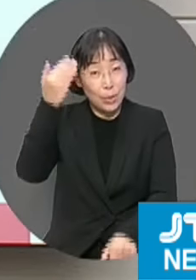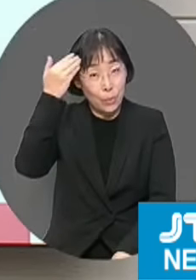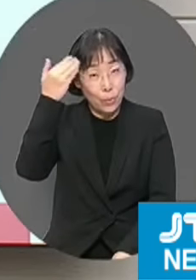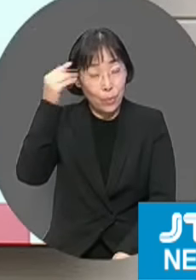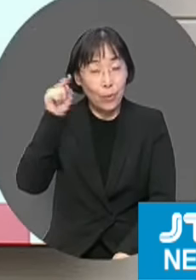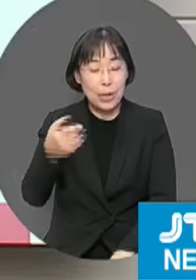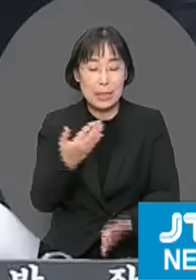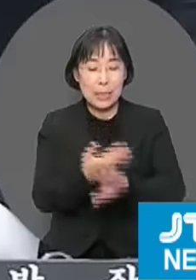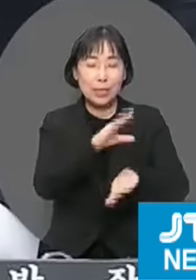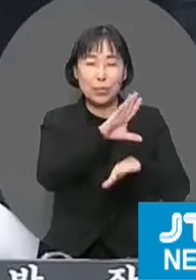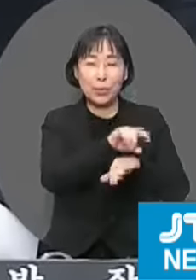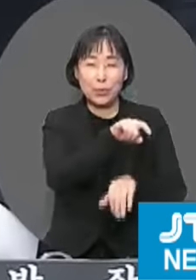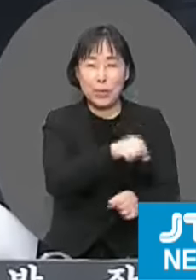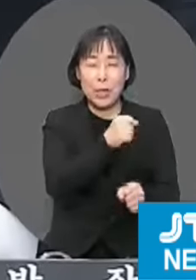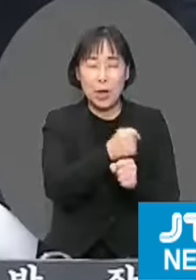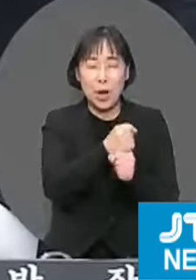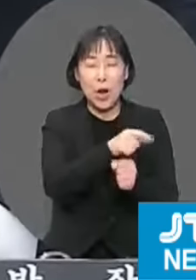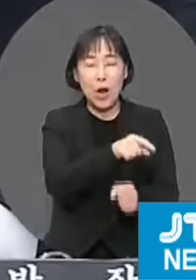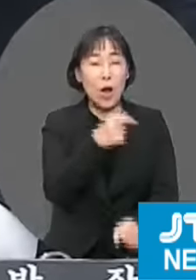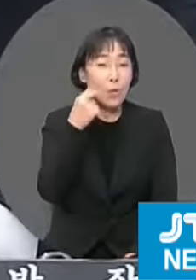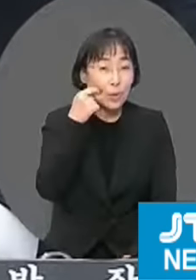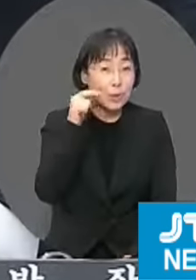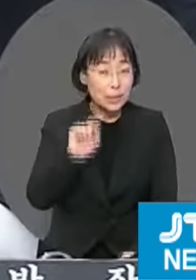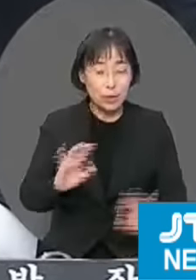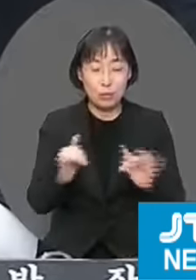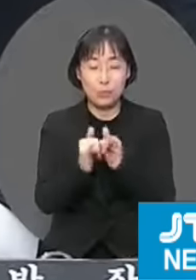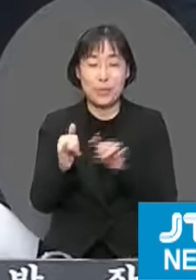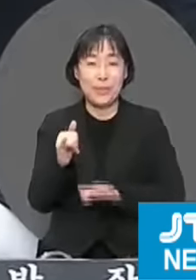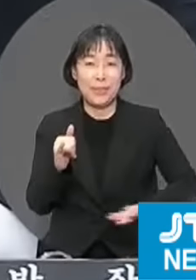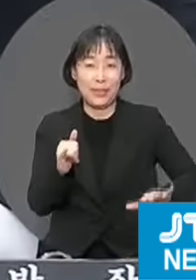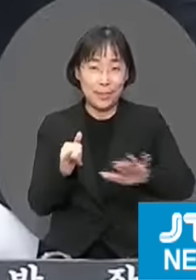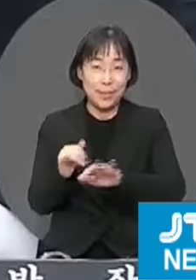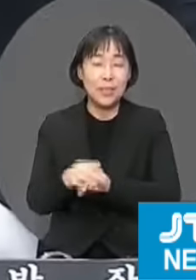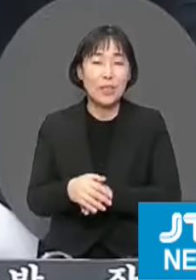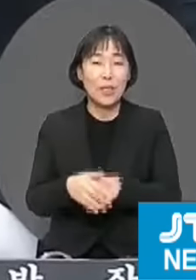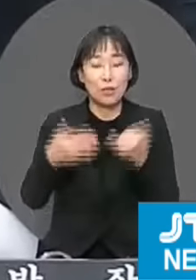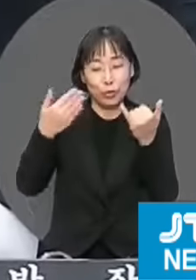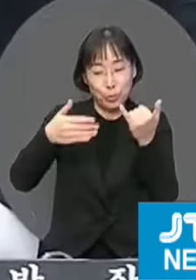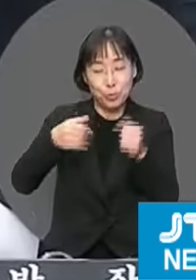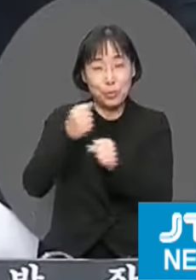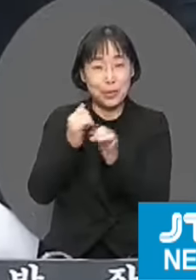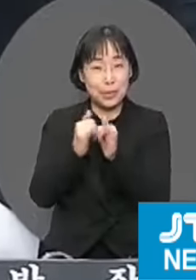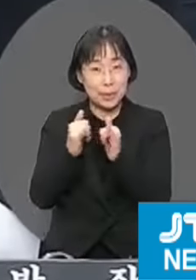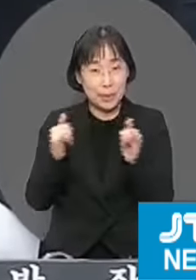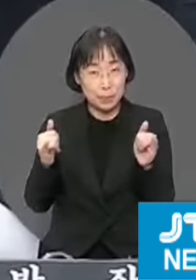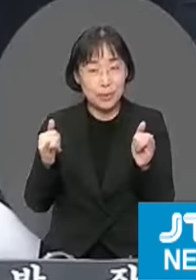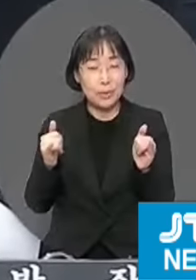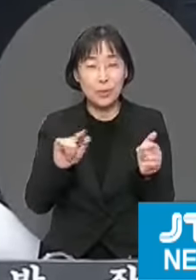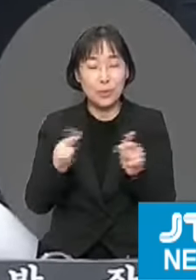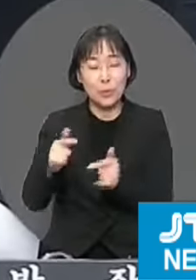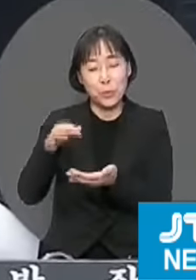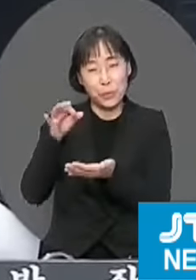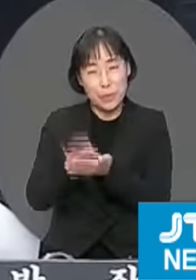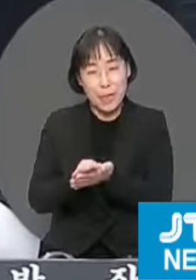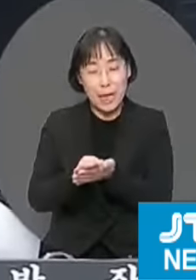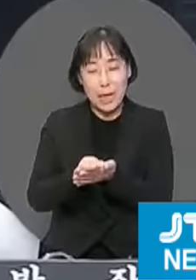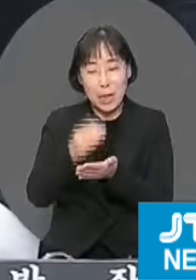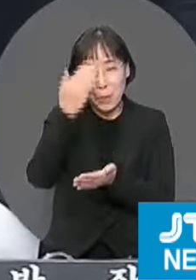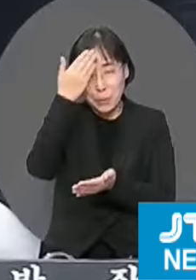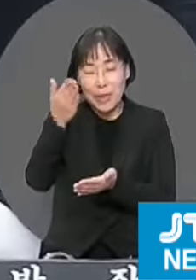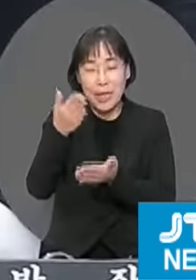것들, 다른 곳에서 쓸 수 없는 것들을 국민들에게 뭐 유튜브 크리에이터나 이런 분들도 그렇고 좀 저렴하거나 무상에